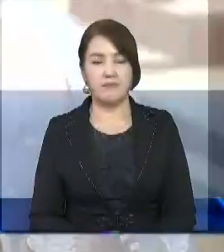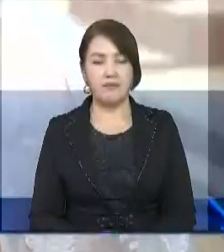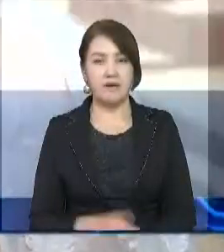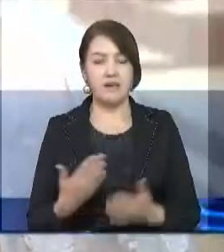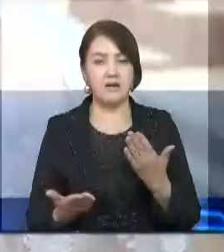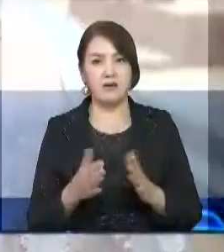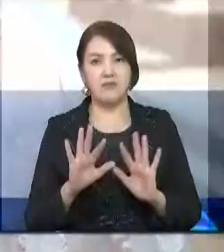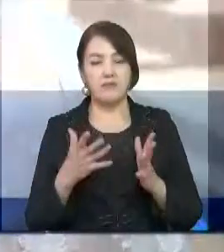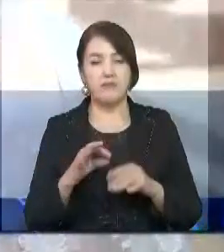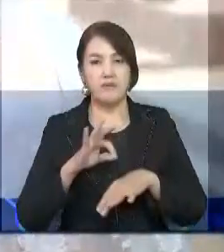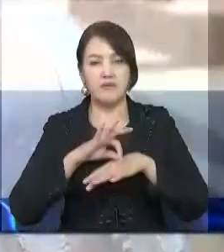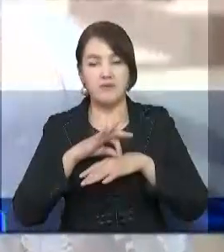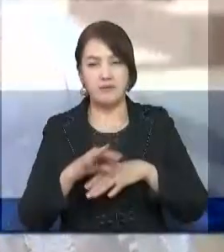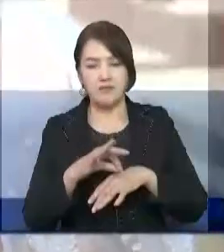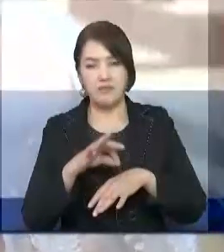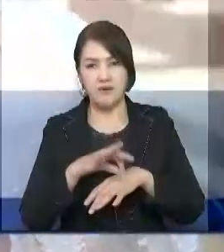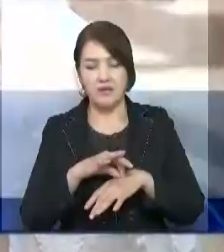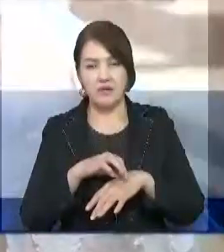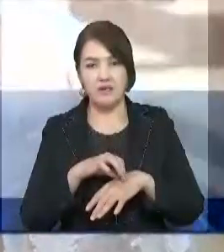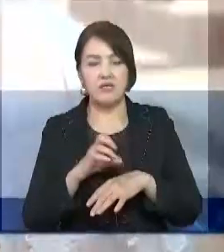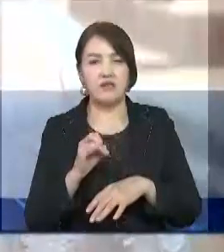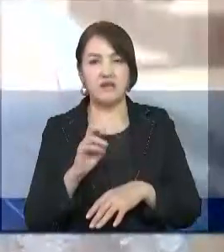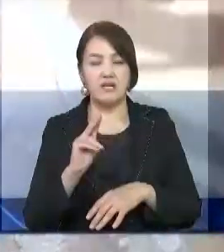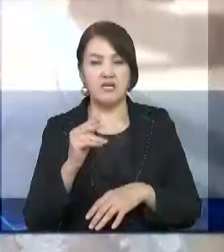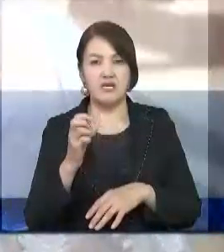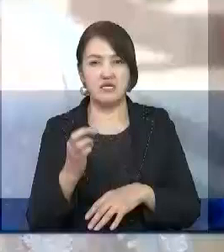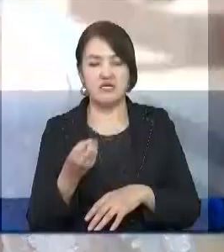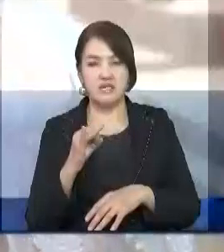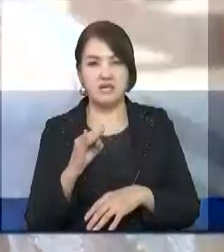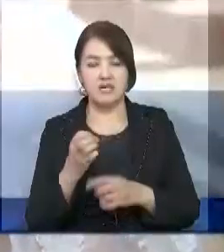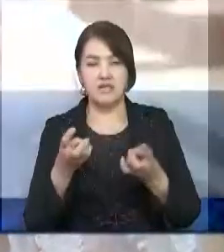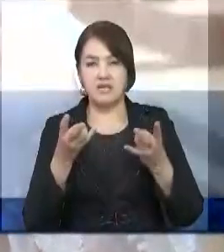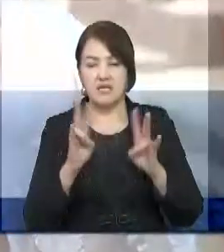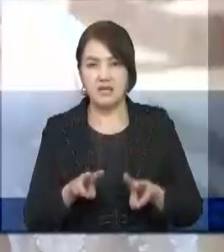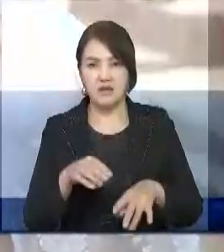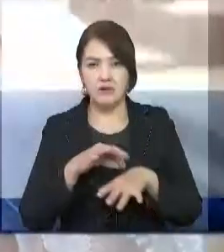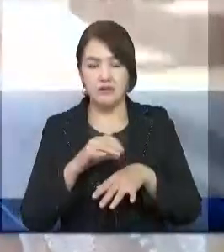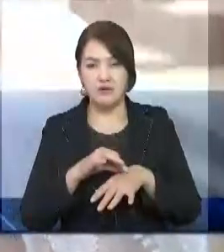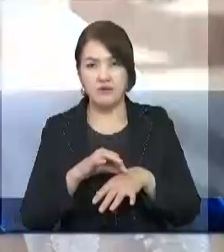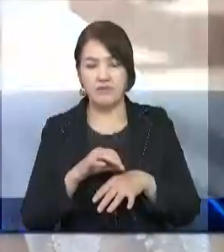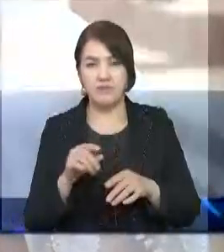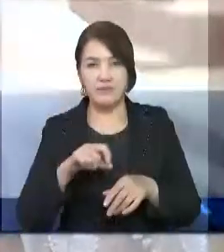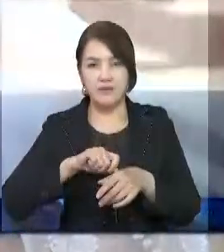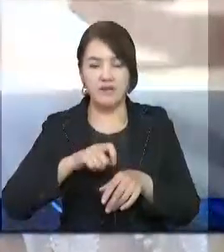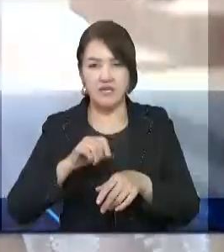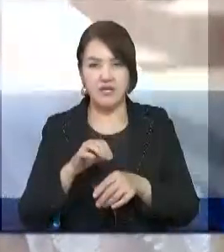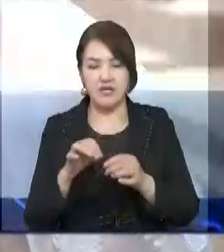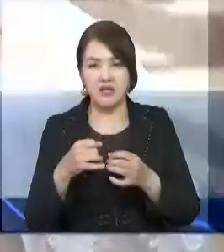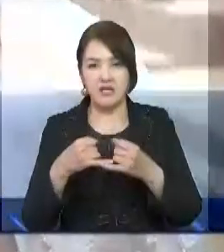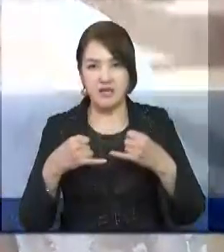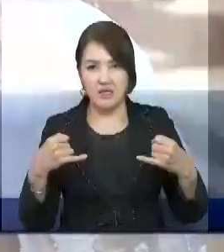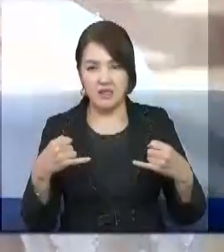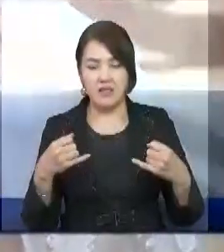Если вдруг укусил вас клещ, то не стоит его трогать руками, нужно взять либо пинцетом или ниткой,